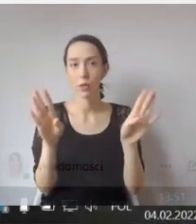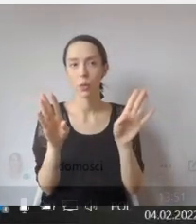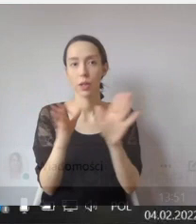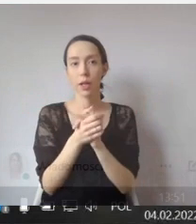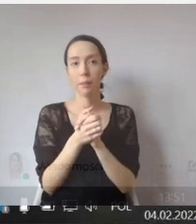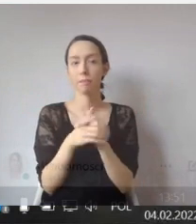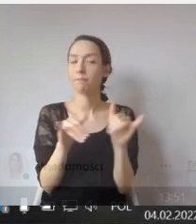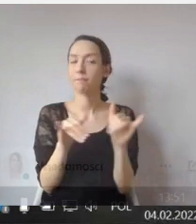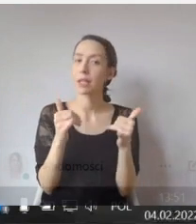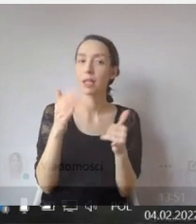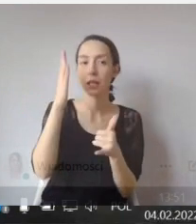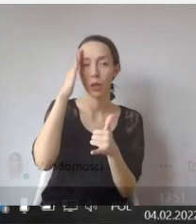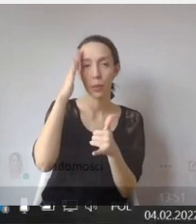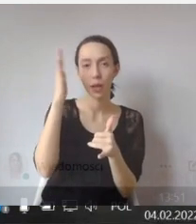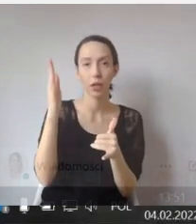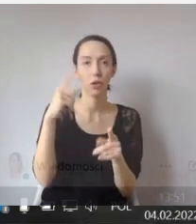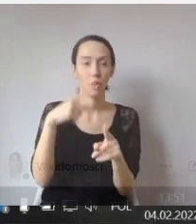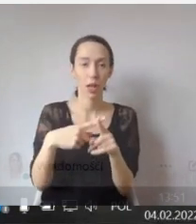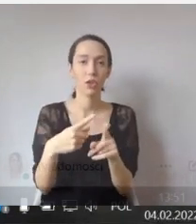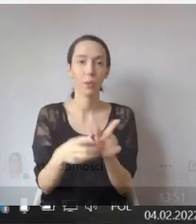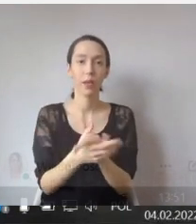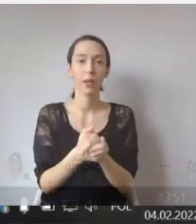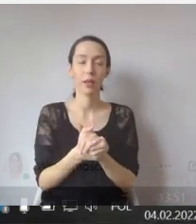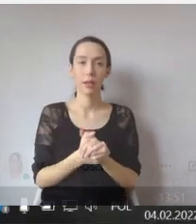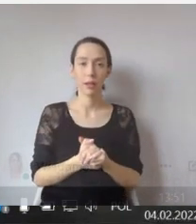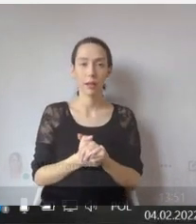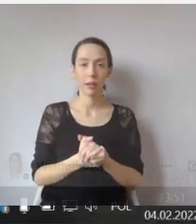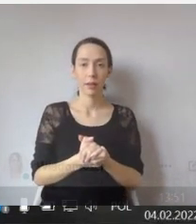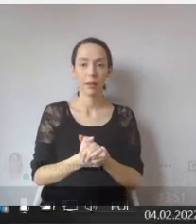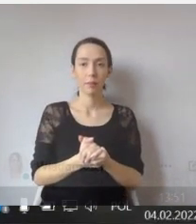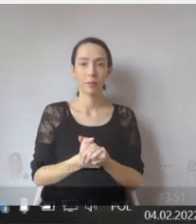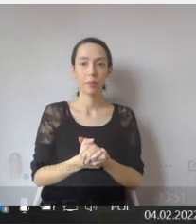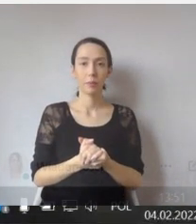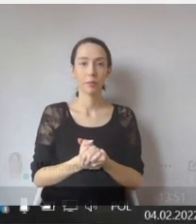tak, jakie umiejętności wszystkie tutaj dodaliśmy.